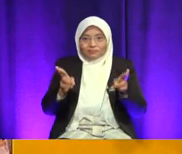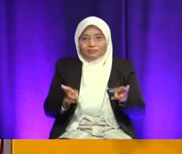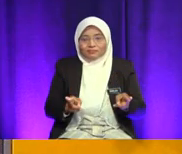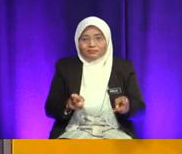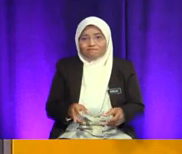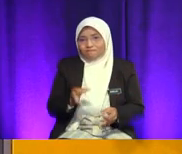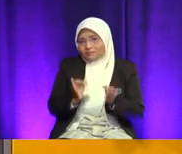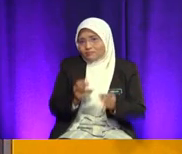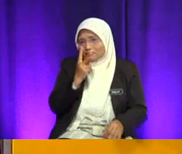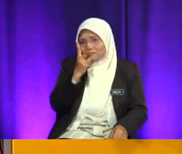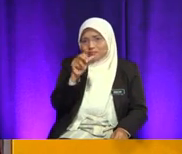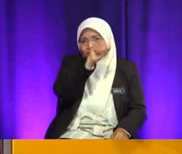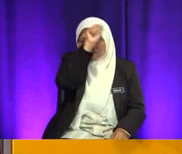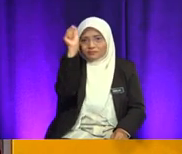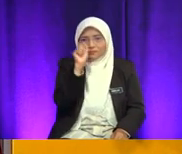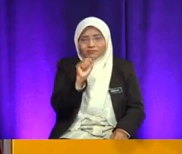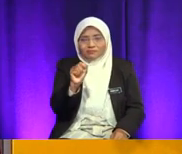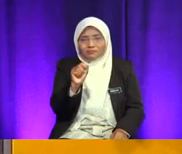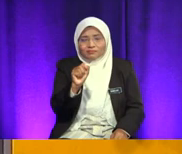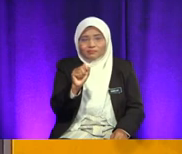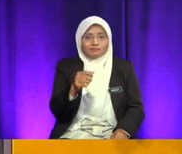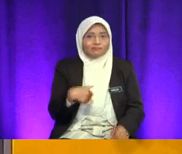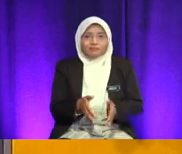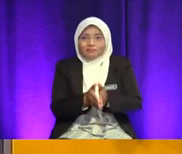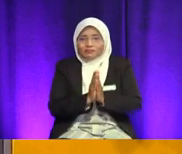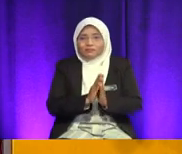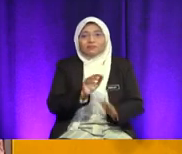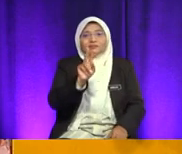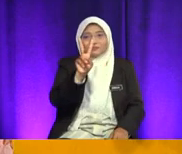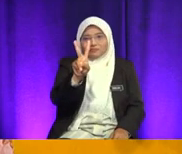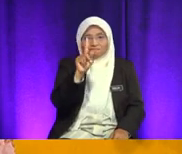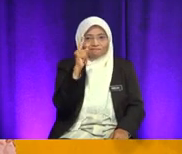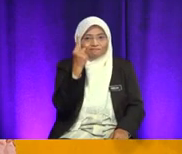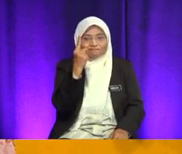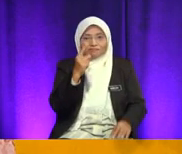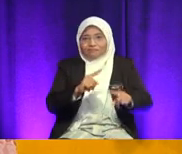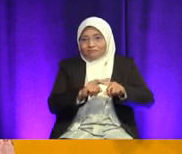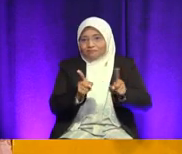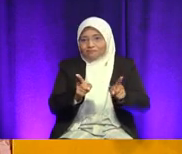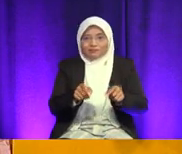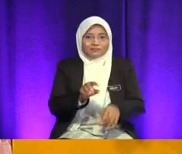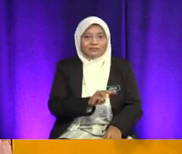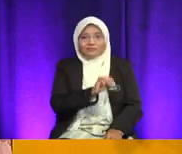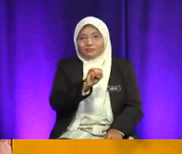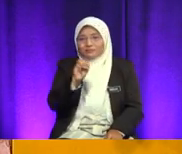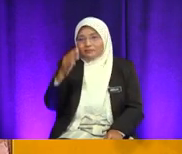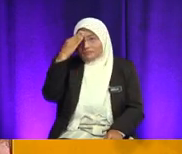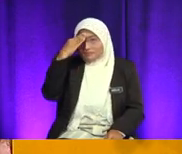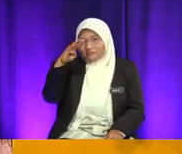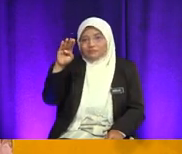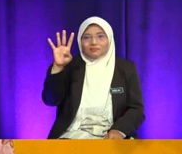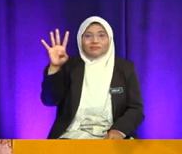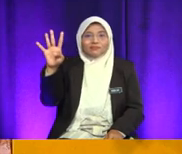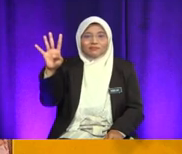lihat soalnya hanya minta dua ciri negara berdaulat tapi Anwari coba menjawab 4 jawaban kenapa